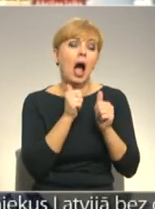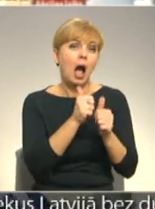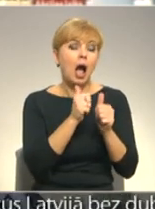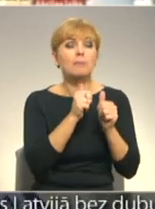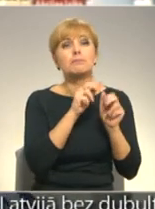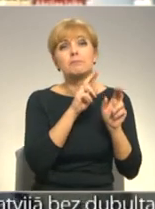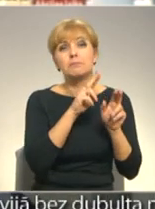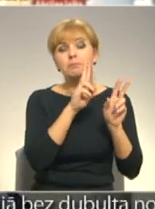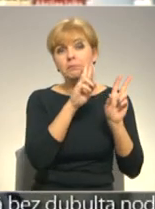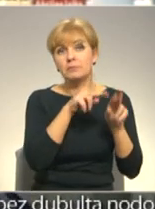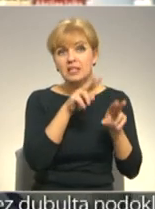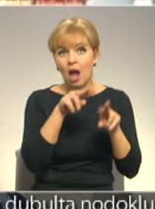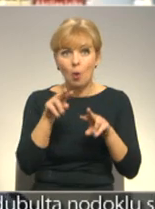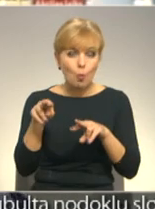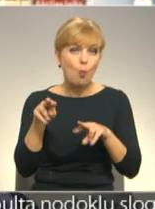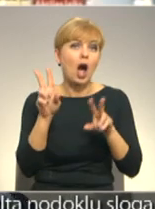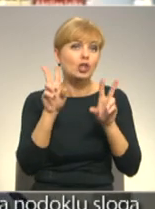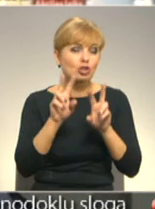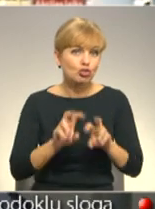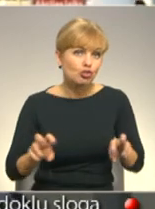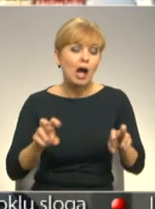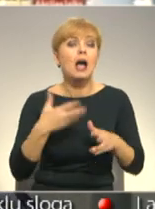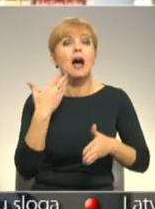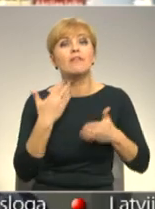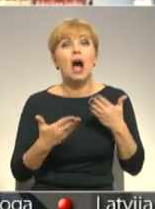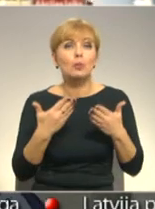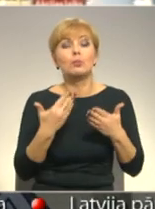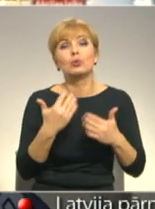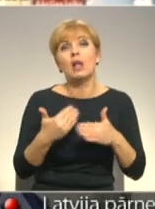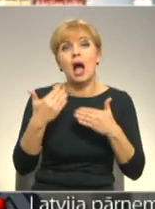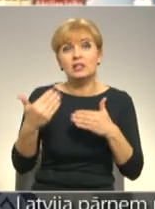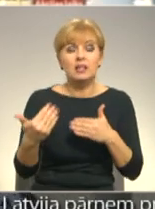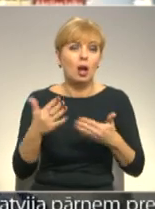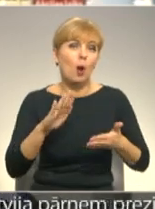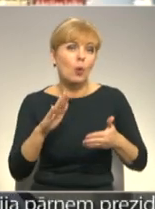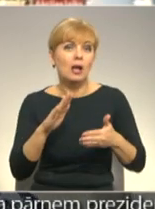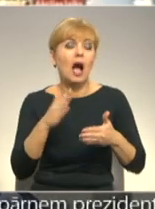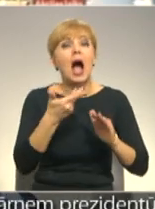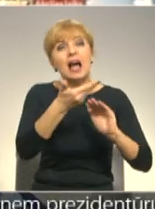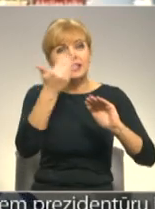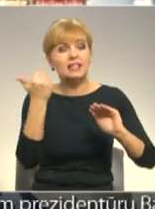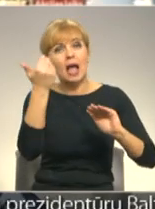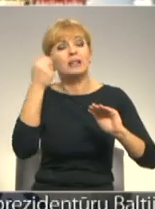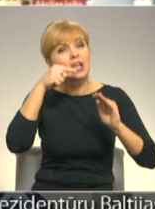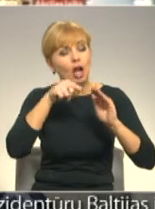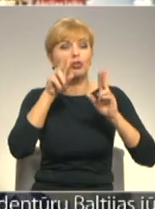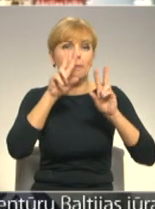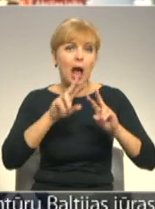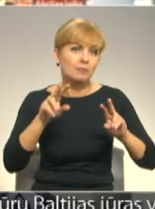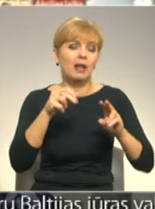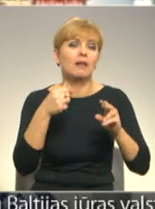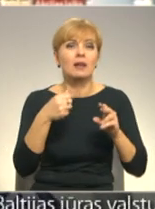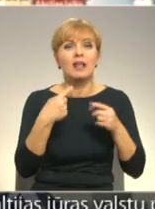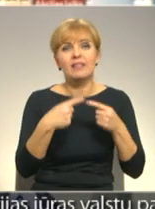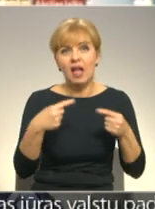apsekošana. Varbūt būs nepieciešams atsekt kaut kāds detaļs, atsekt pamats vai vēl kāds. Jā. Tas